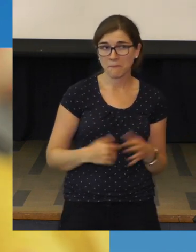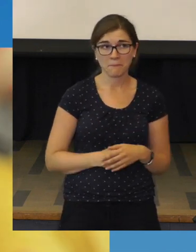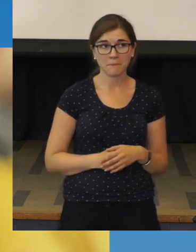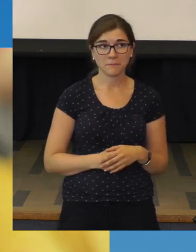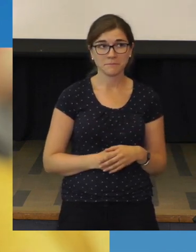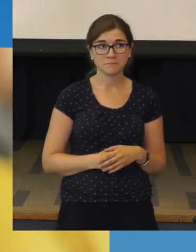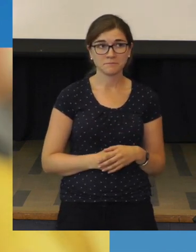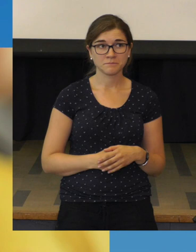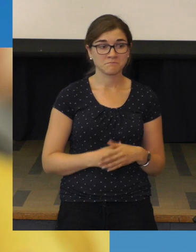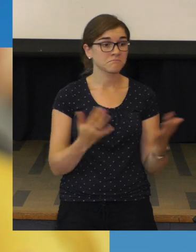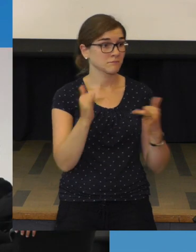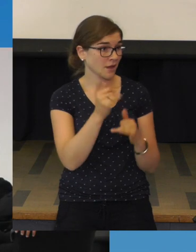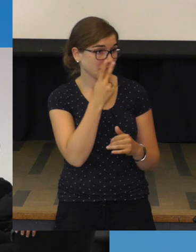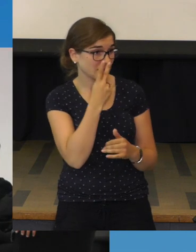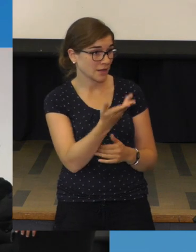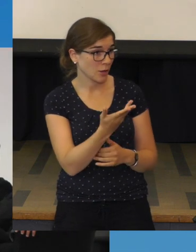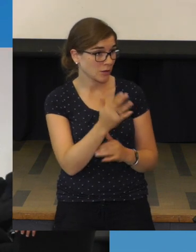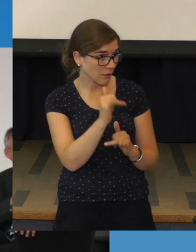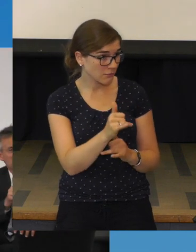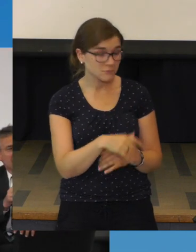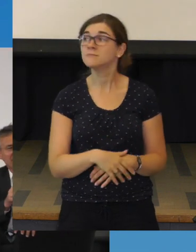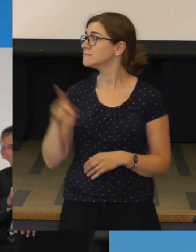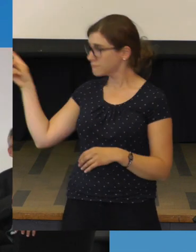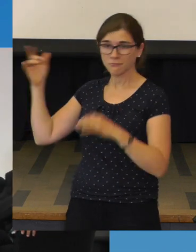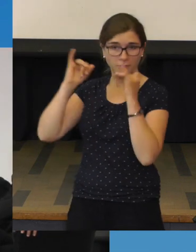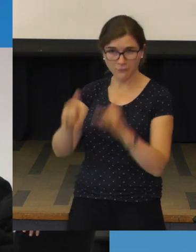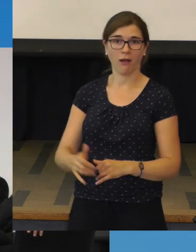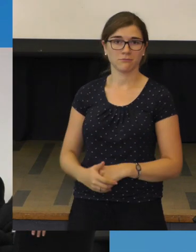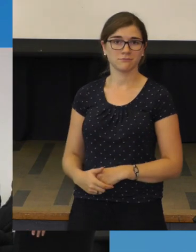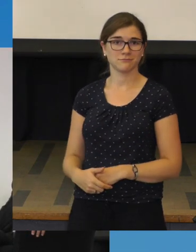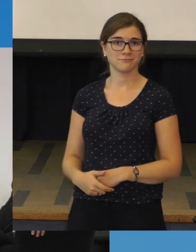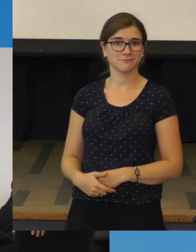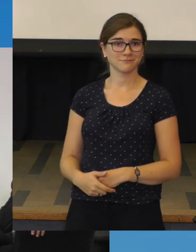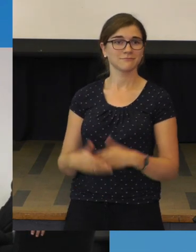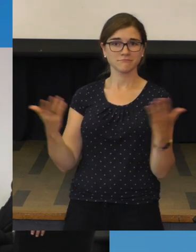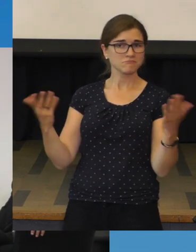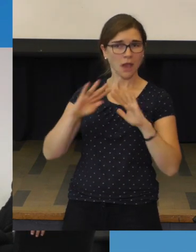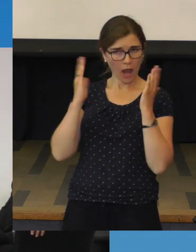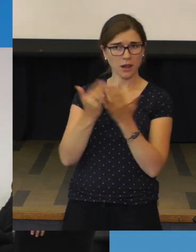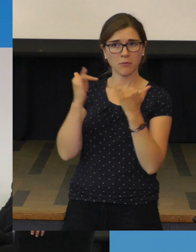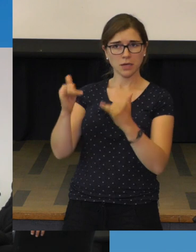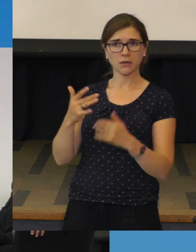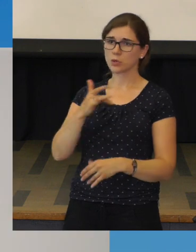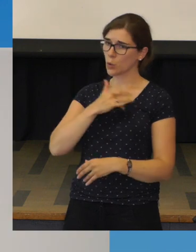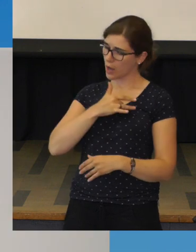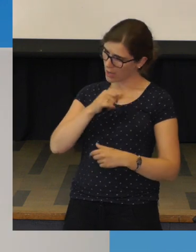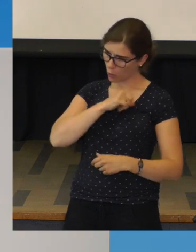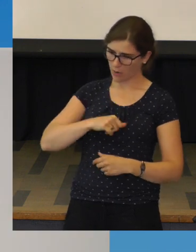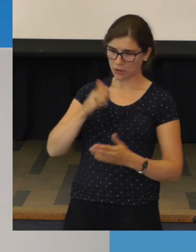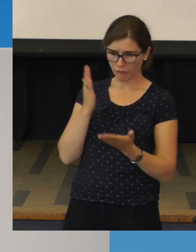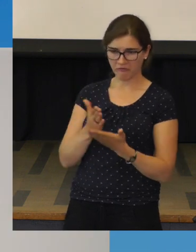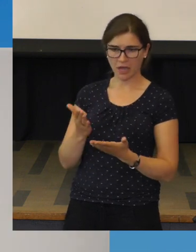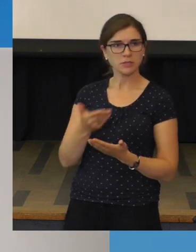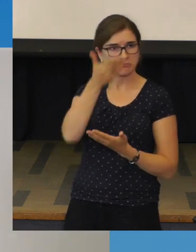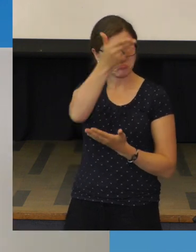Dankeschön. Wer sagt jetzt ja? Ja, also prinzipiell ja. Also jeder, der am Herzen in dieser Form behandelt worden